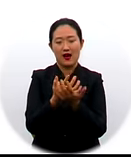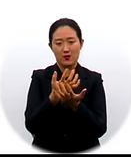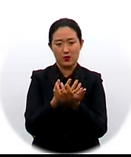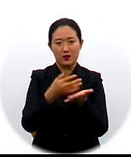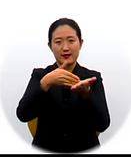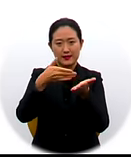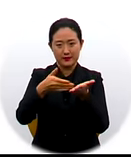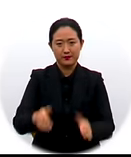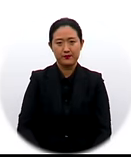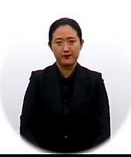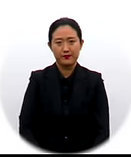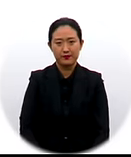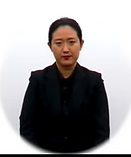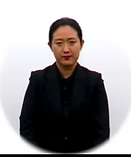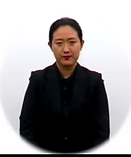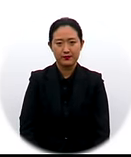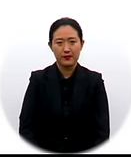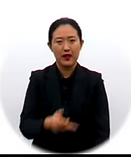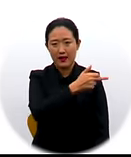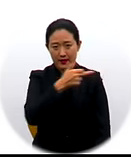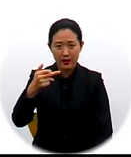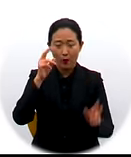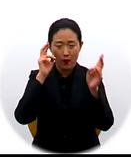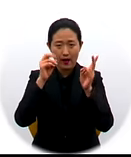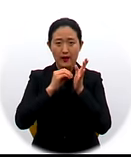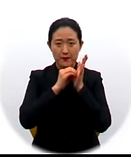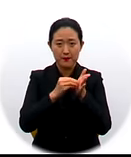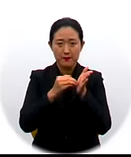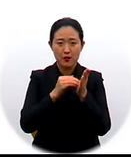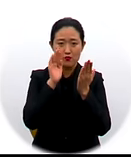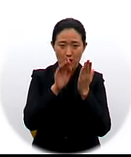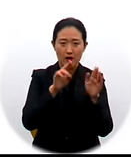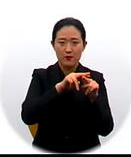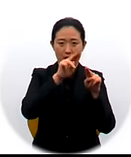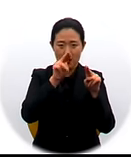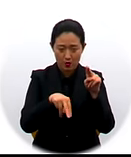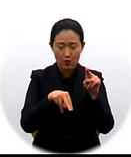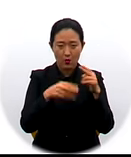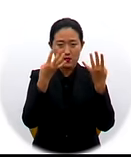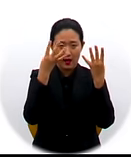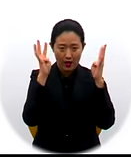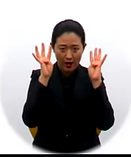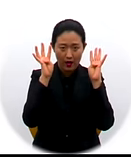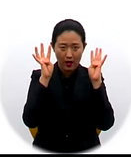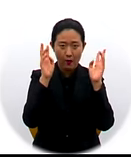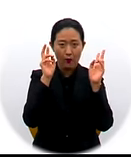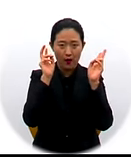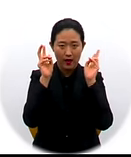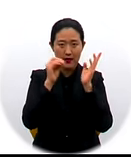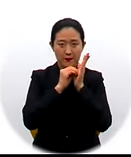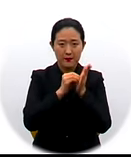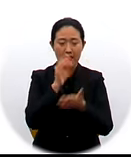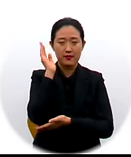보면 국내 대기업, 전혀 다른 인더스트리 대기업에 있다가 구글 코리아로 옵니다. 대학교 4학년들 취업특강할 때 많이 하는 이야기